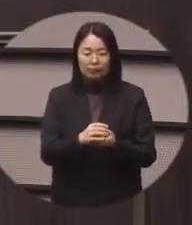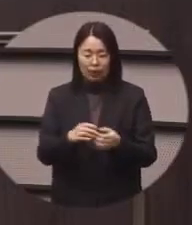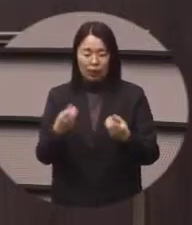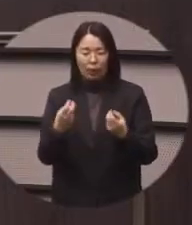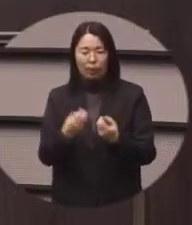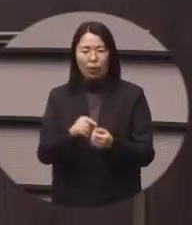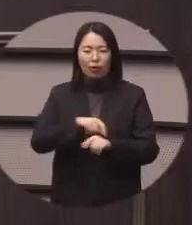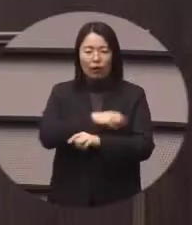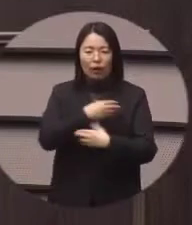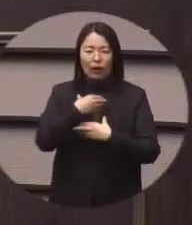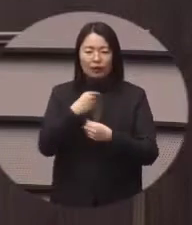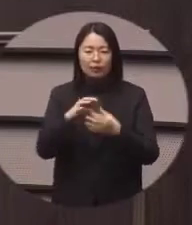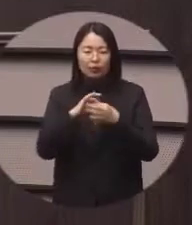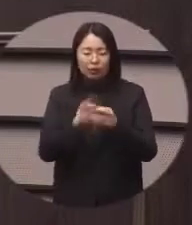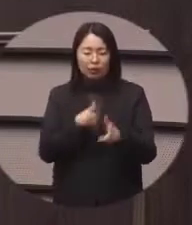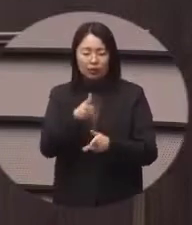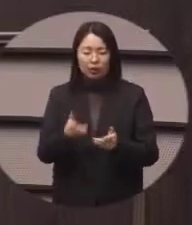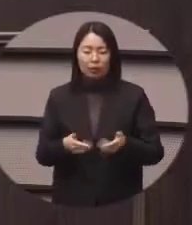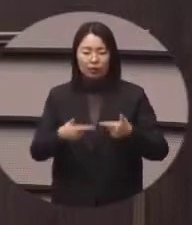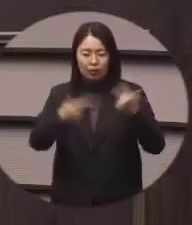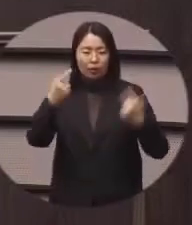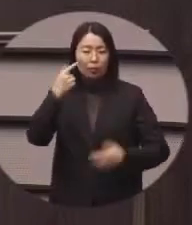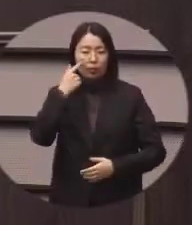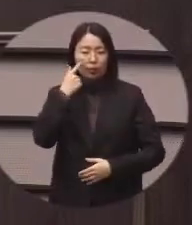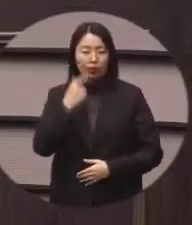함께 반범용 CCTV